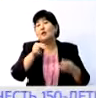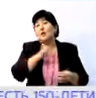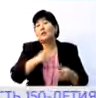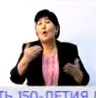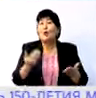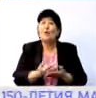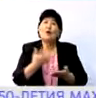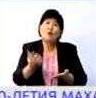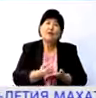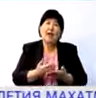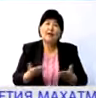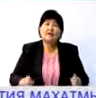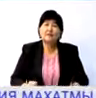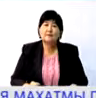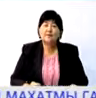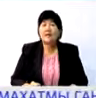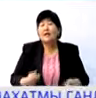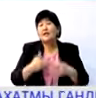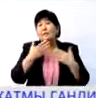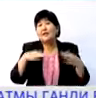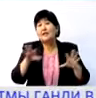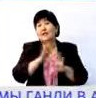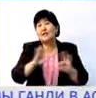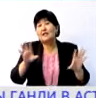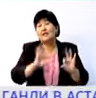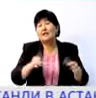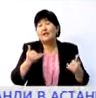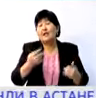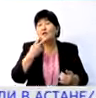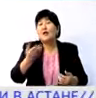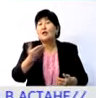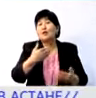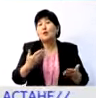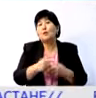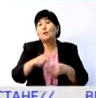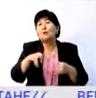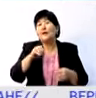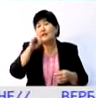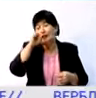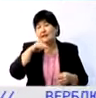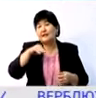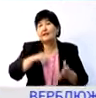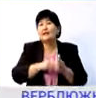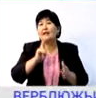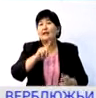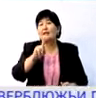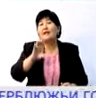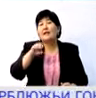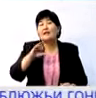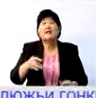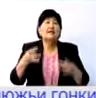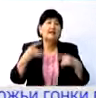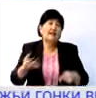и новых успехов. Это было последнее сообщение выпуска. Смотрите наши новости через портал КСТРК.кз на сайте